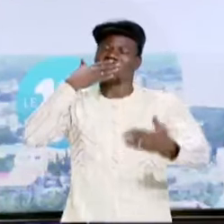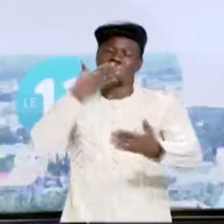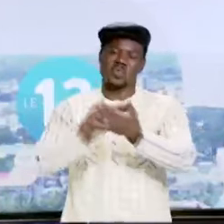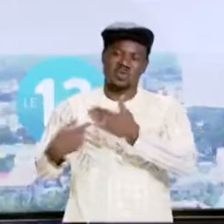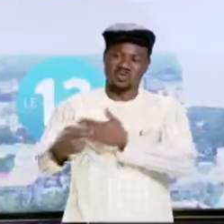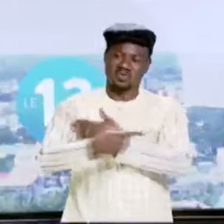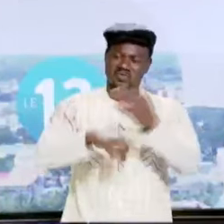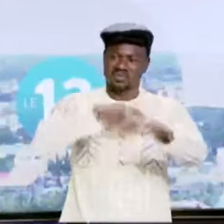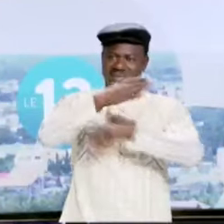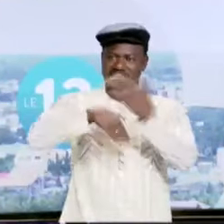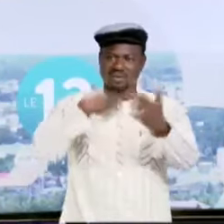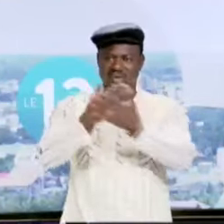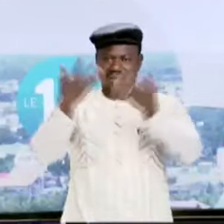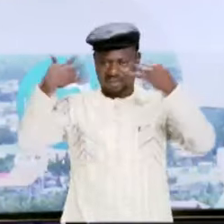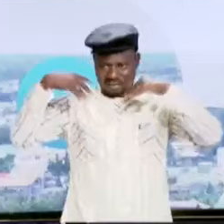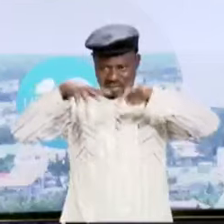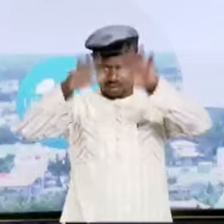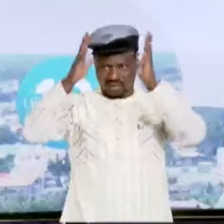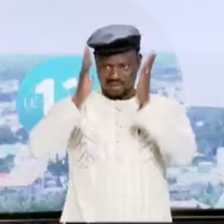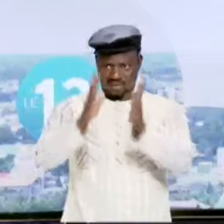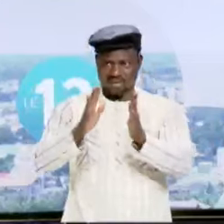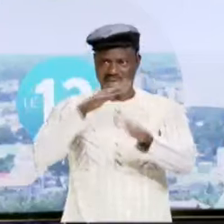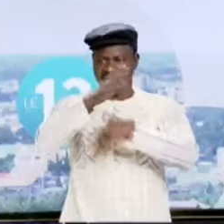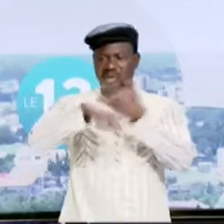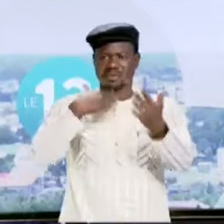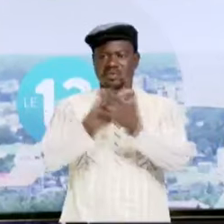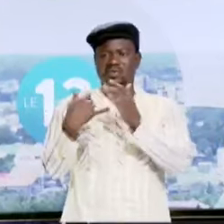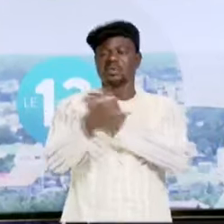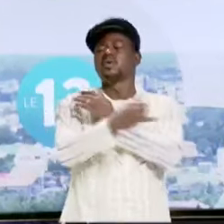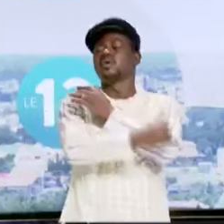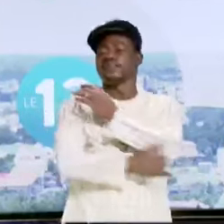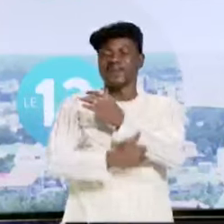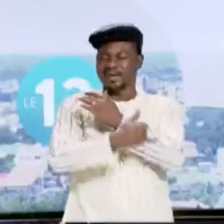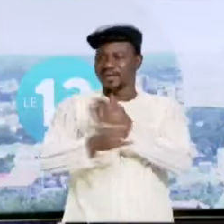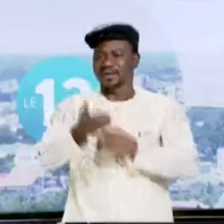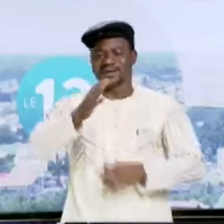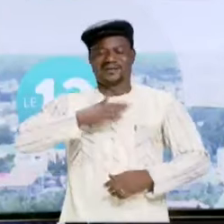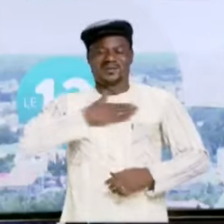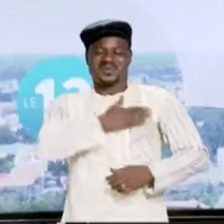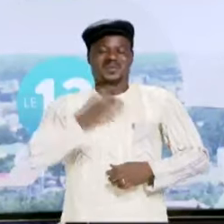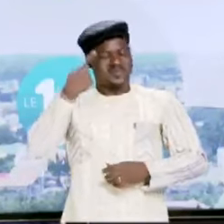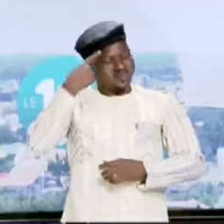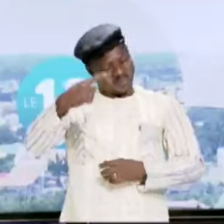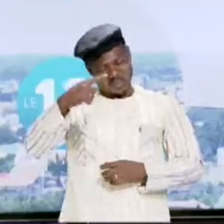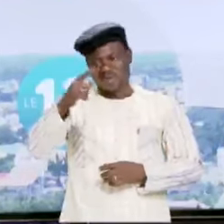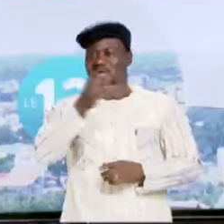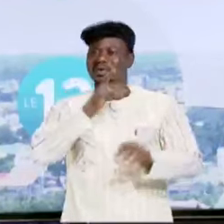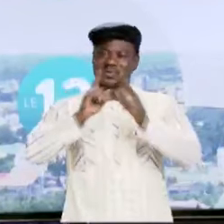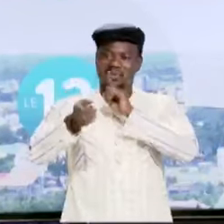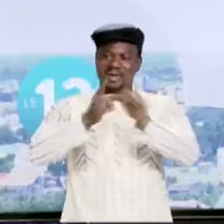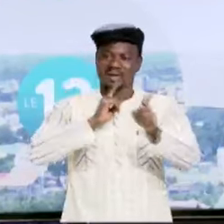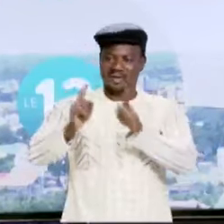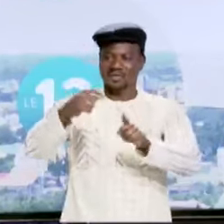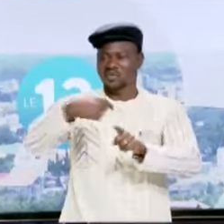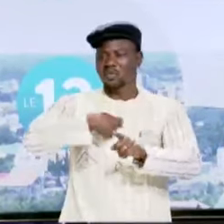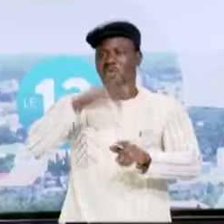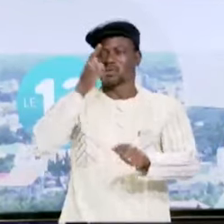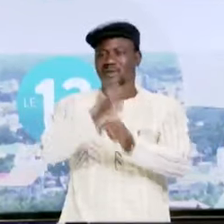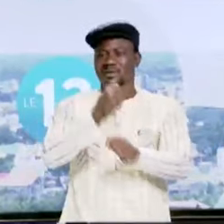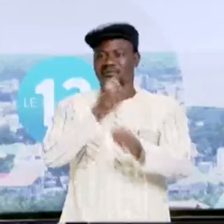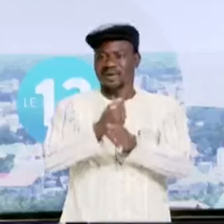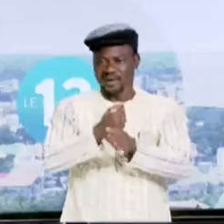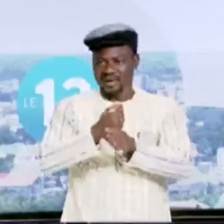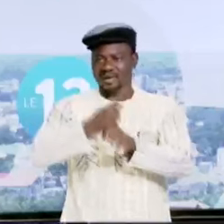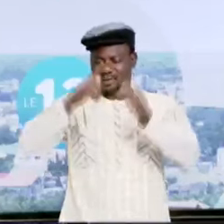téléspectateurs, bonjour à toute la nation. Un réel plaisir pour moi d'être ici pour parler justement de l'œuvre qui vient de voir le jour,